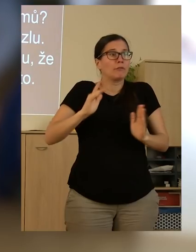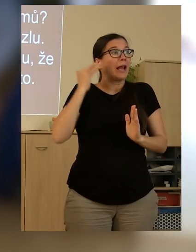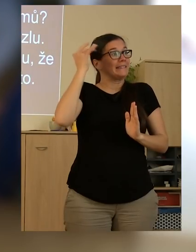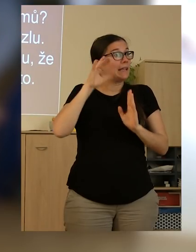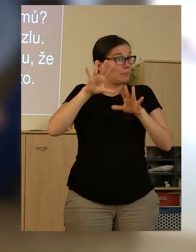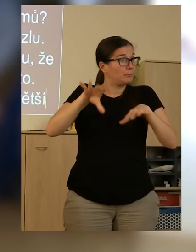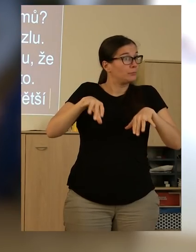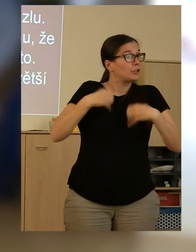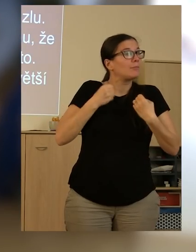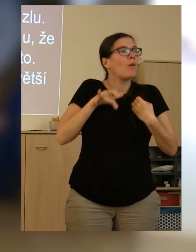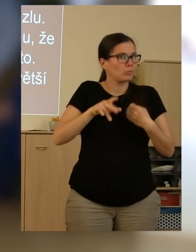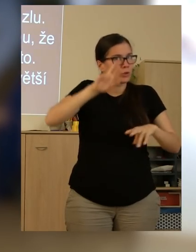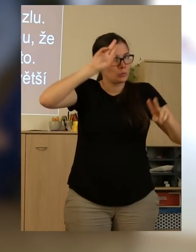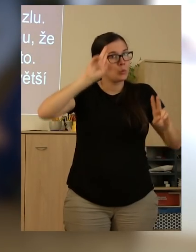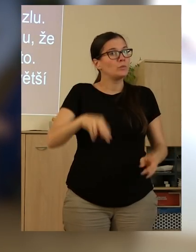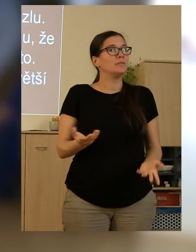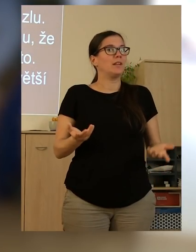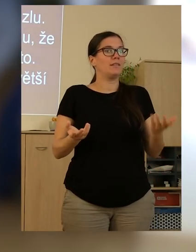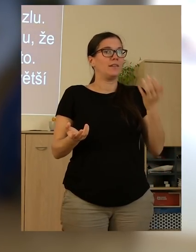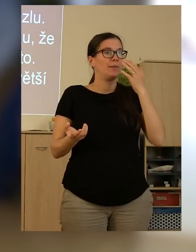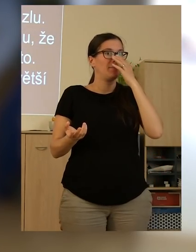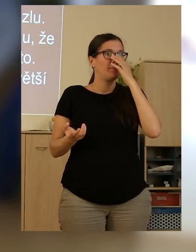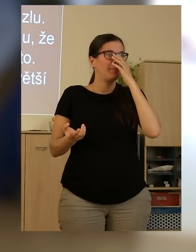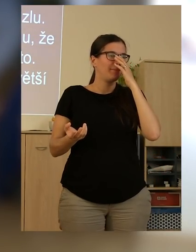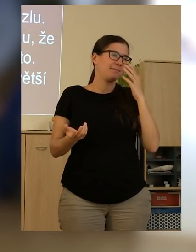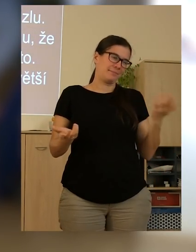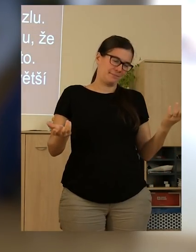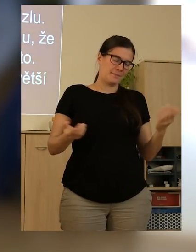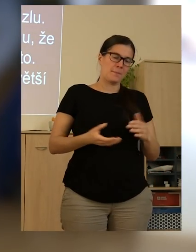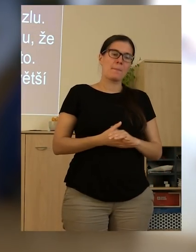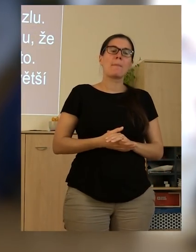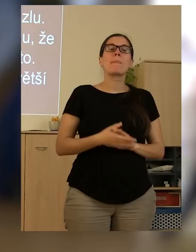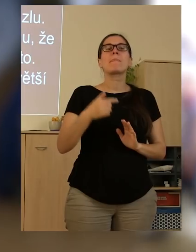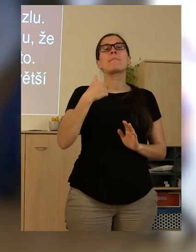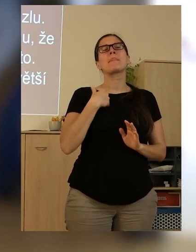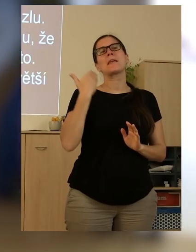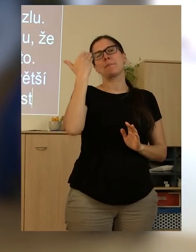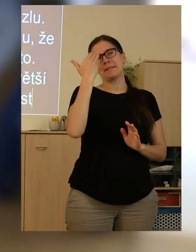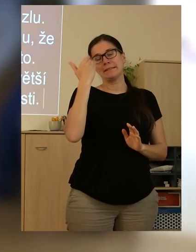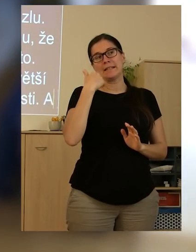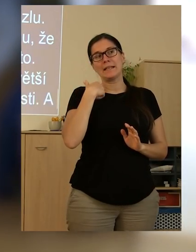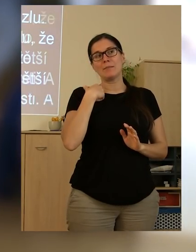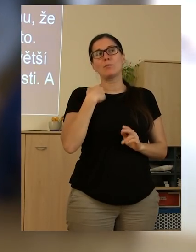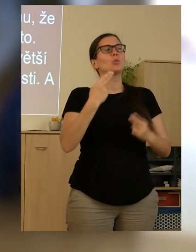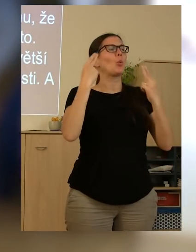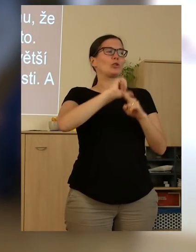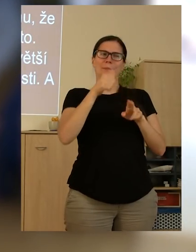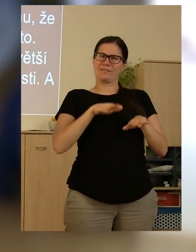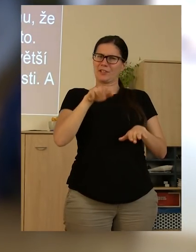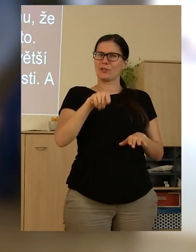vlastně jakoby té transparentnosti. A já si myslím, že to je první, co je nutné.